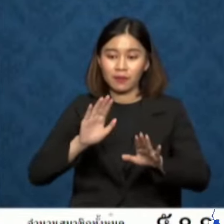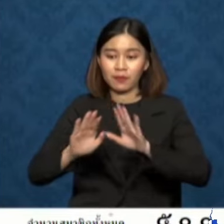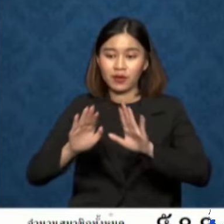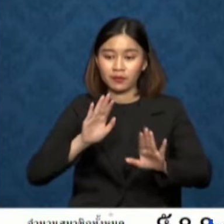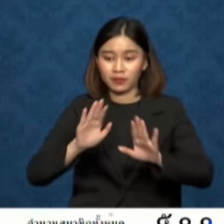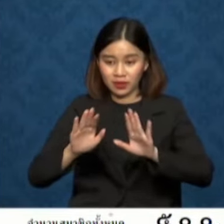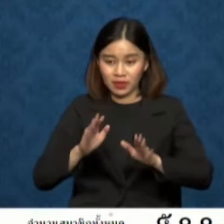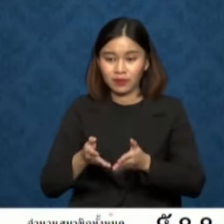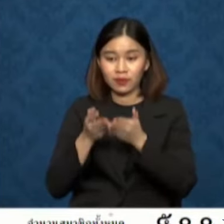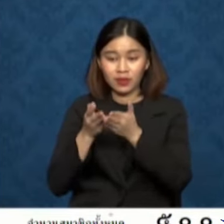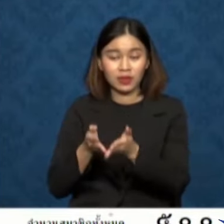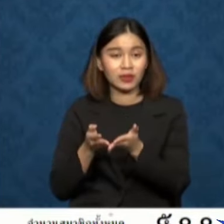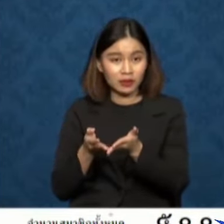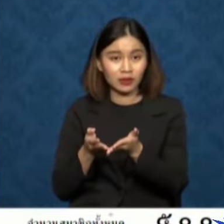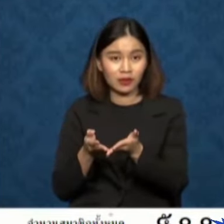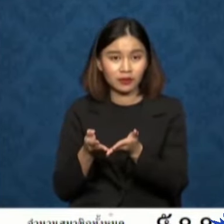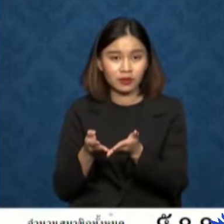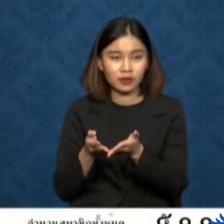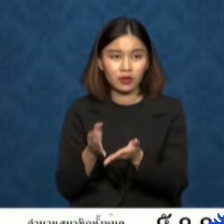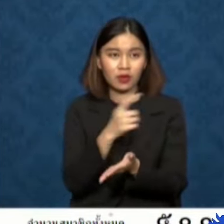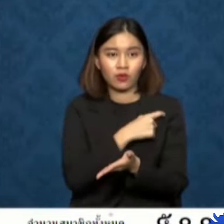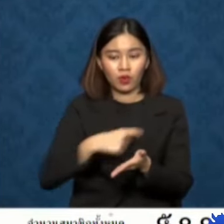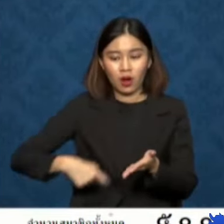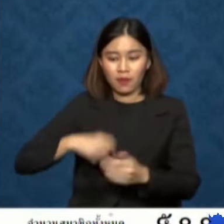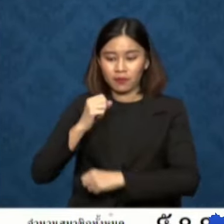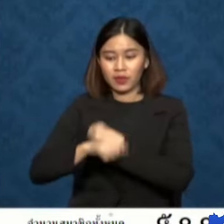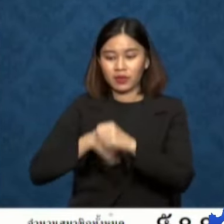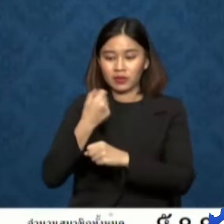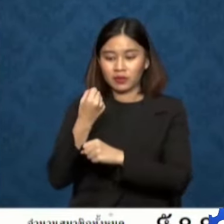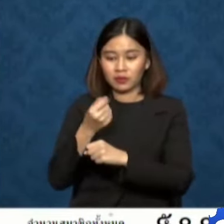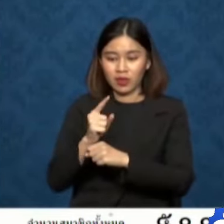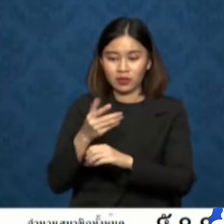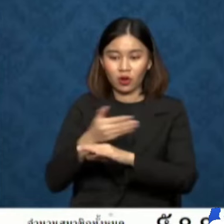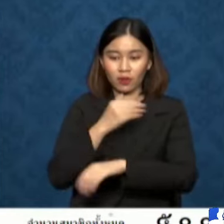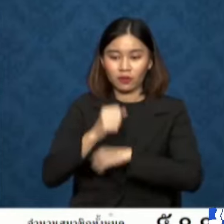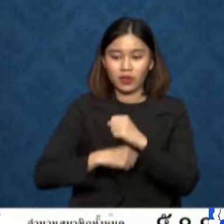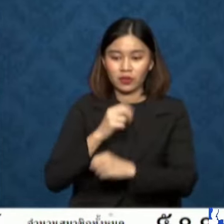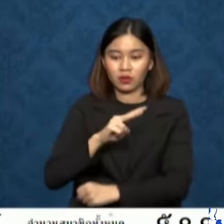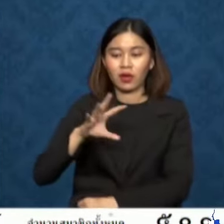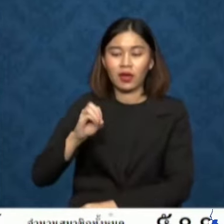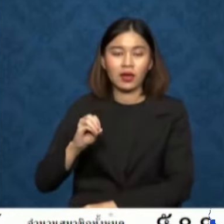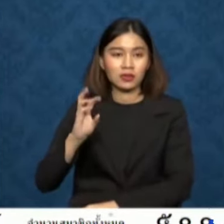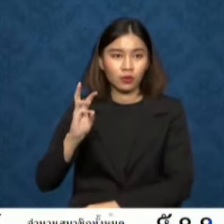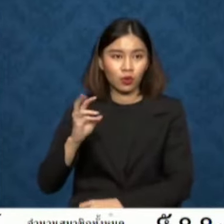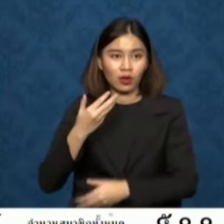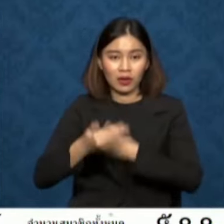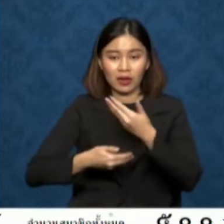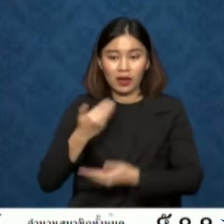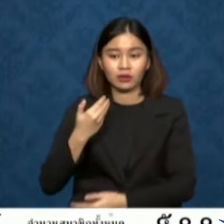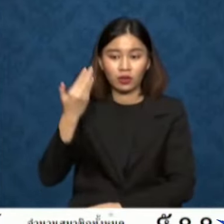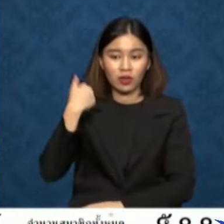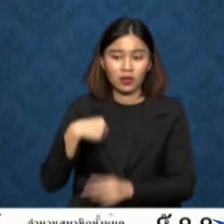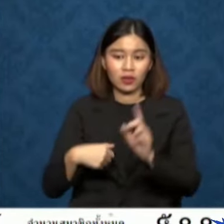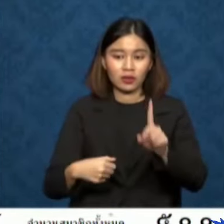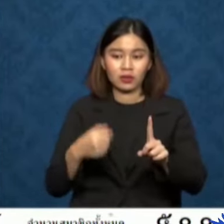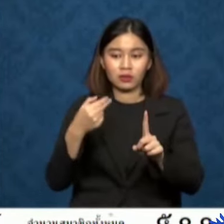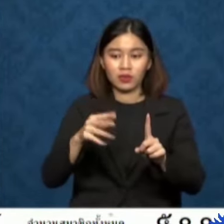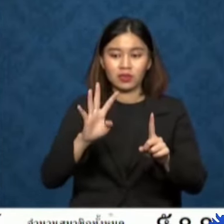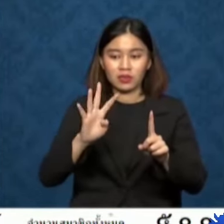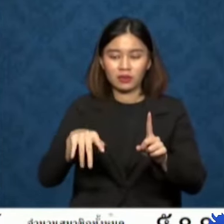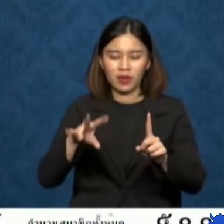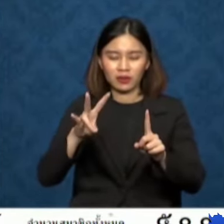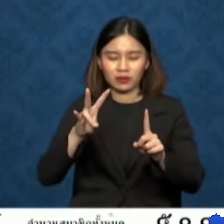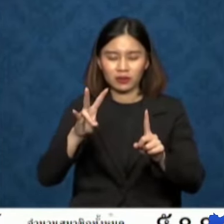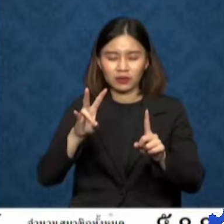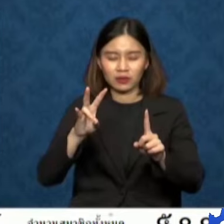รบหลวงภูมิพลที่ลงนามเมื่อ 11ปีก่อนในปี 2556ราคาตอนนั้น14,900